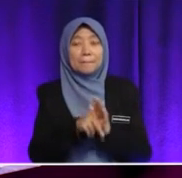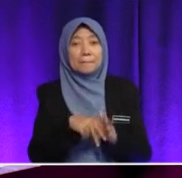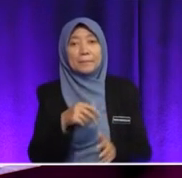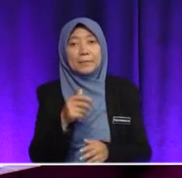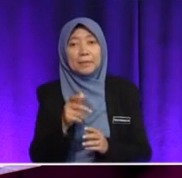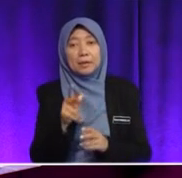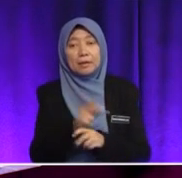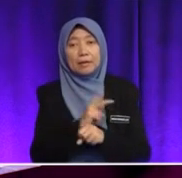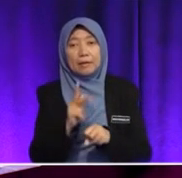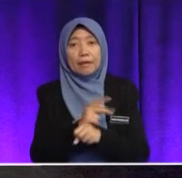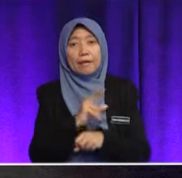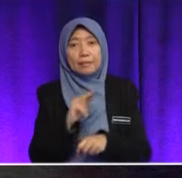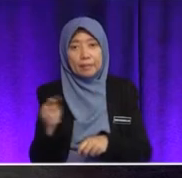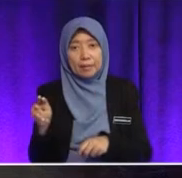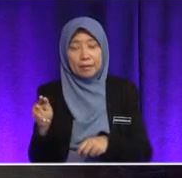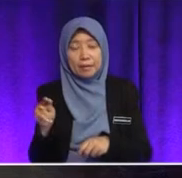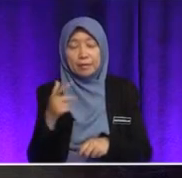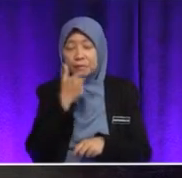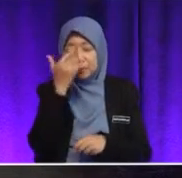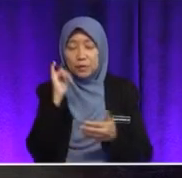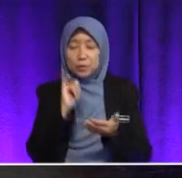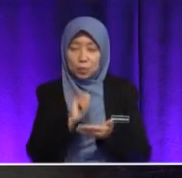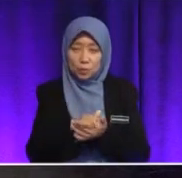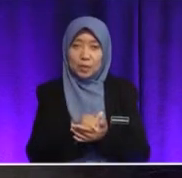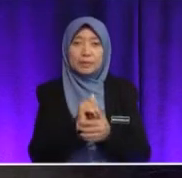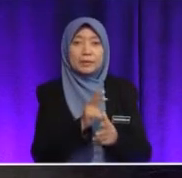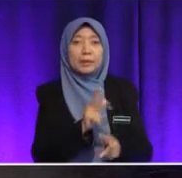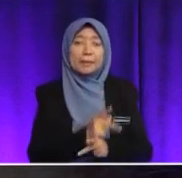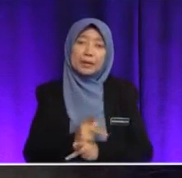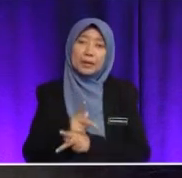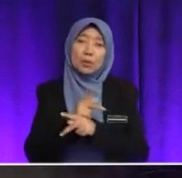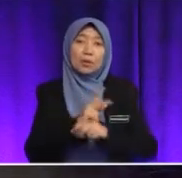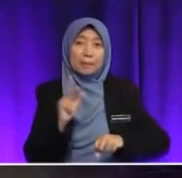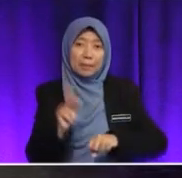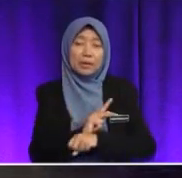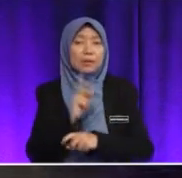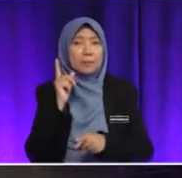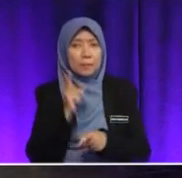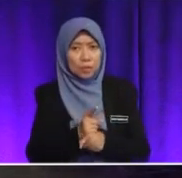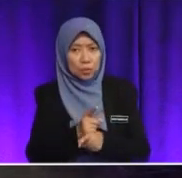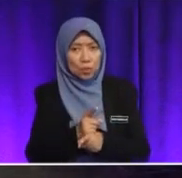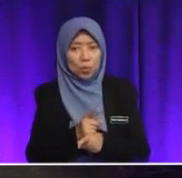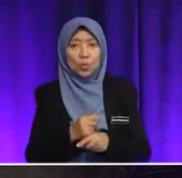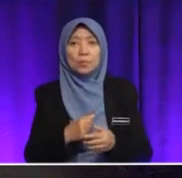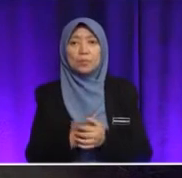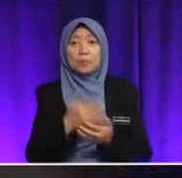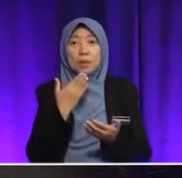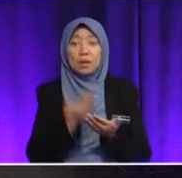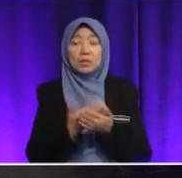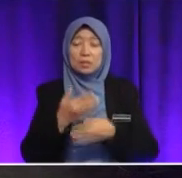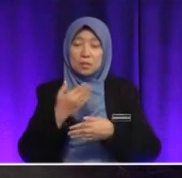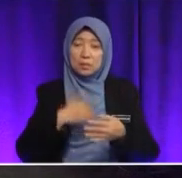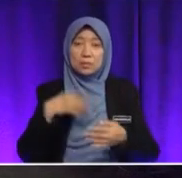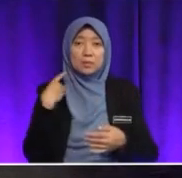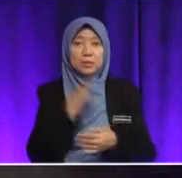opo logawe digunakan untuk mengawal pengeditan seperti yang cukup sebutkan tadi gak yo yo Betutu hah oke deh baiklah sudah kita mengakhiri